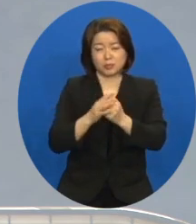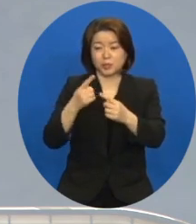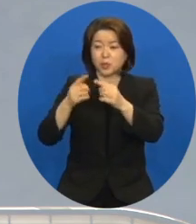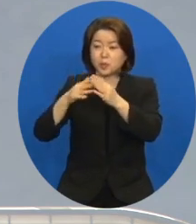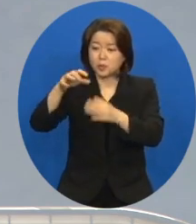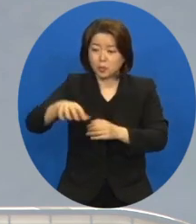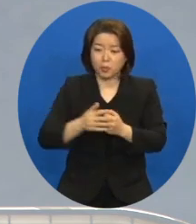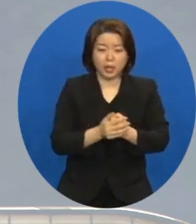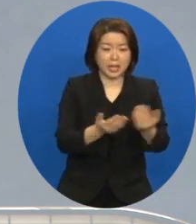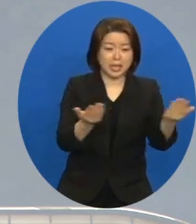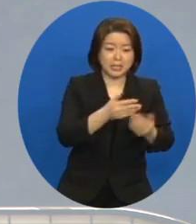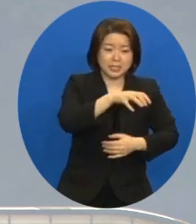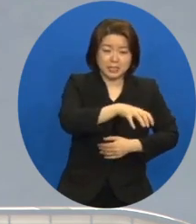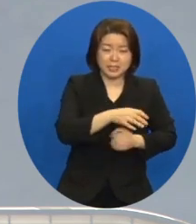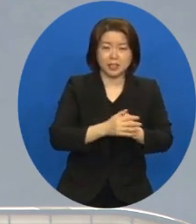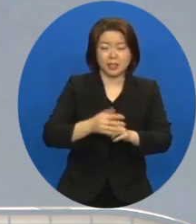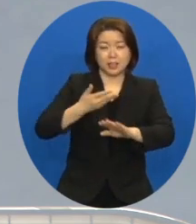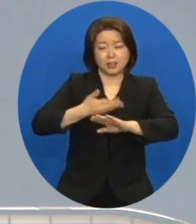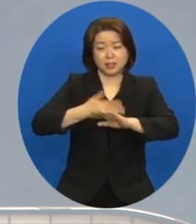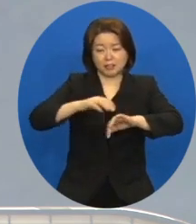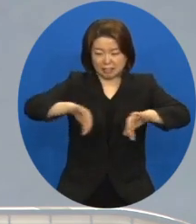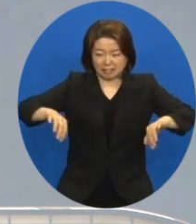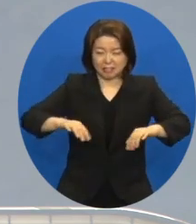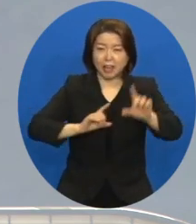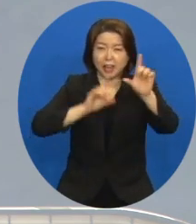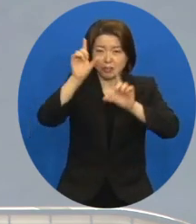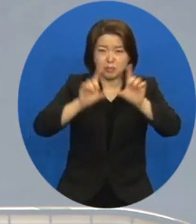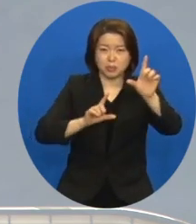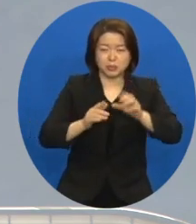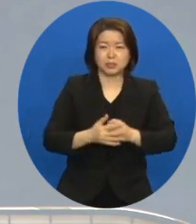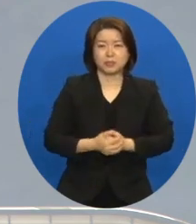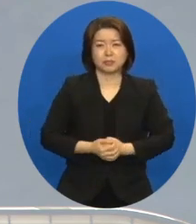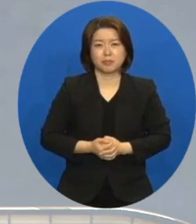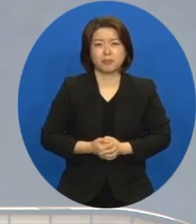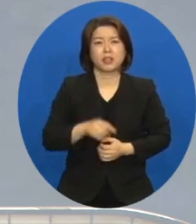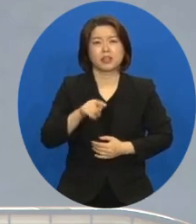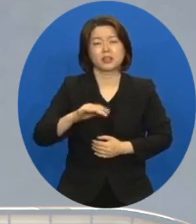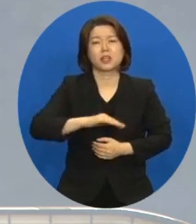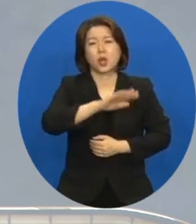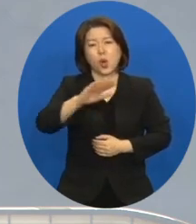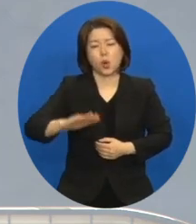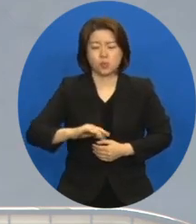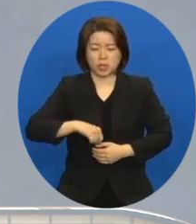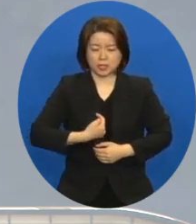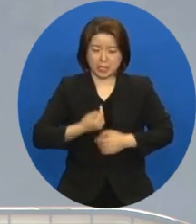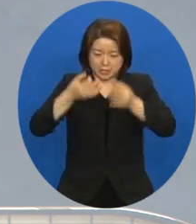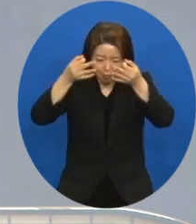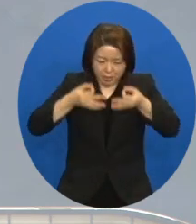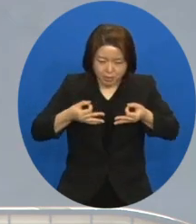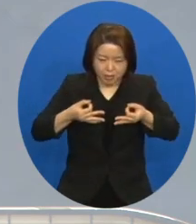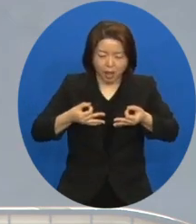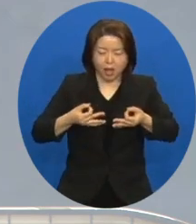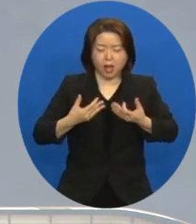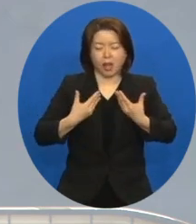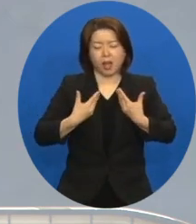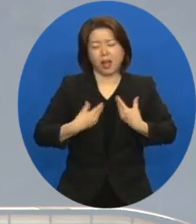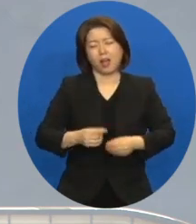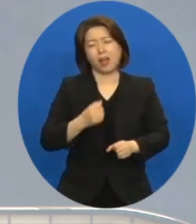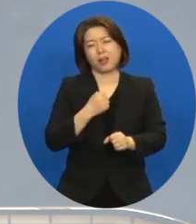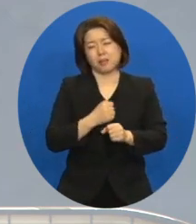교회와 직장에서 얼마나 다른 모습입니까? 그게 우리 스스로를 좌절시키는 거예요.